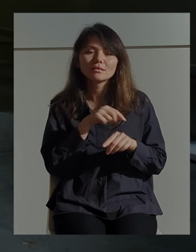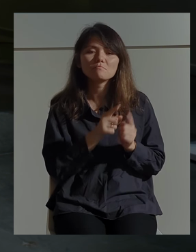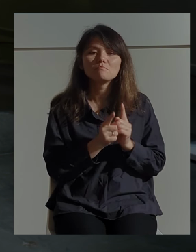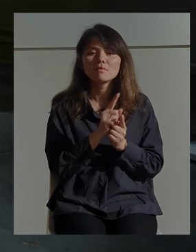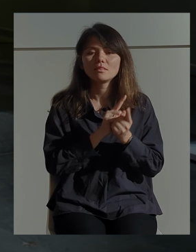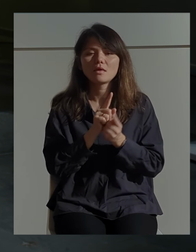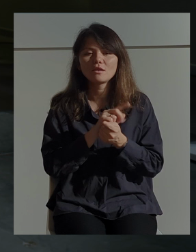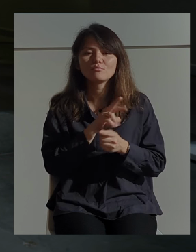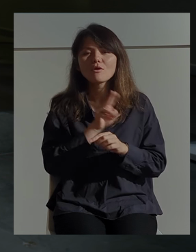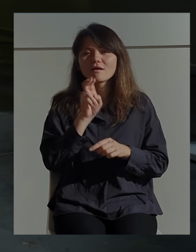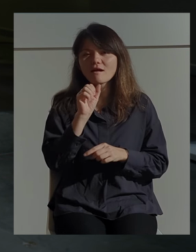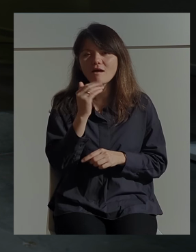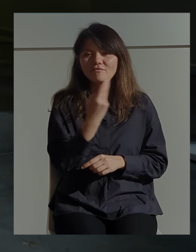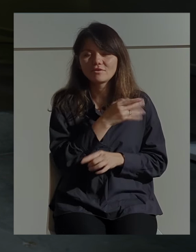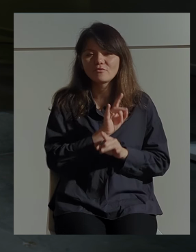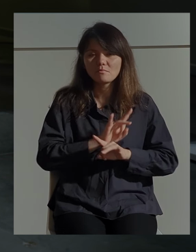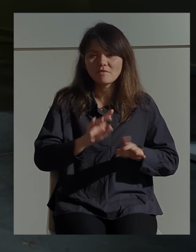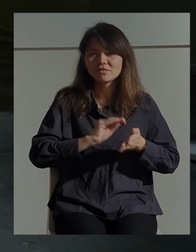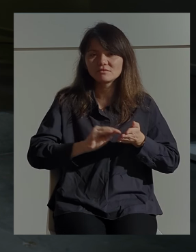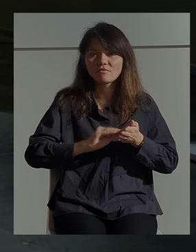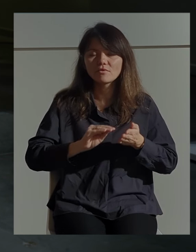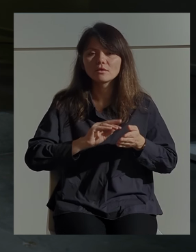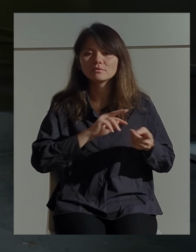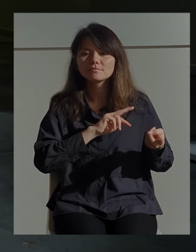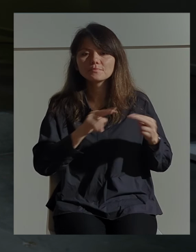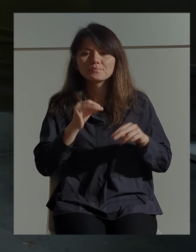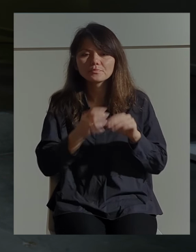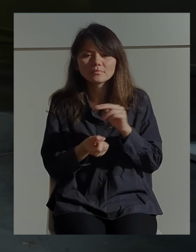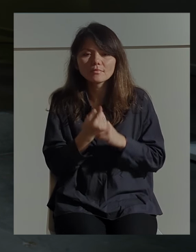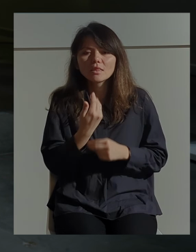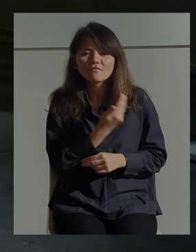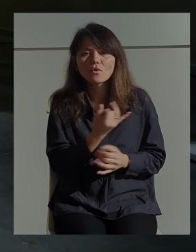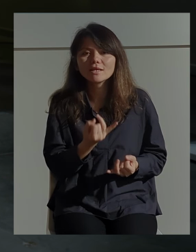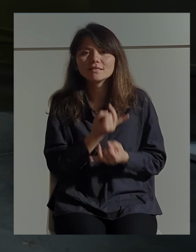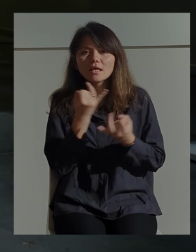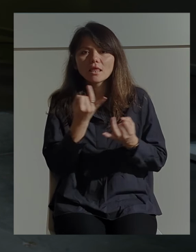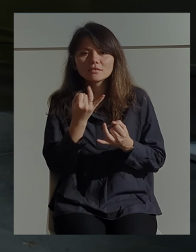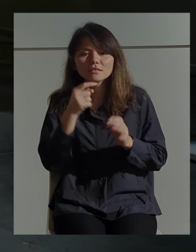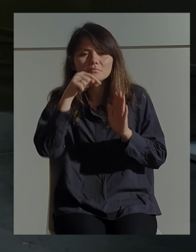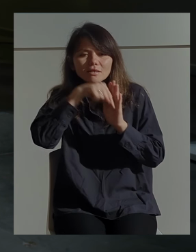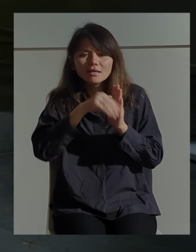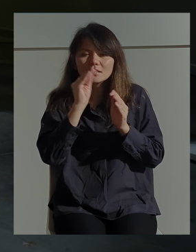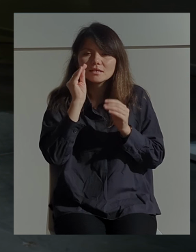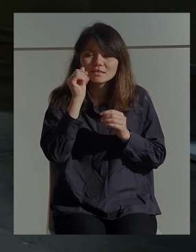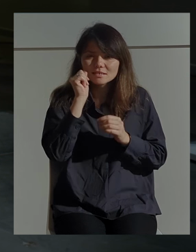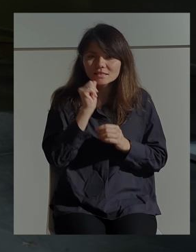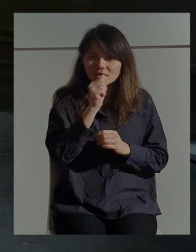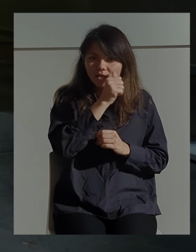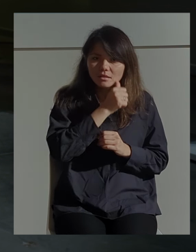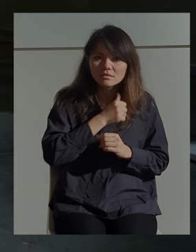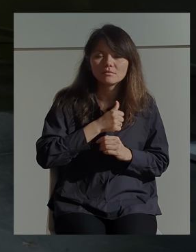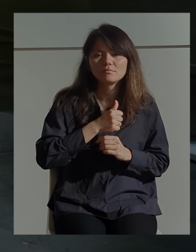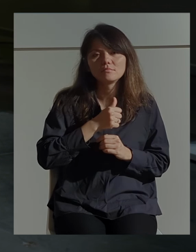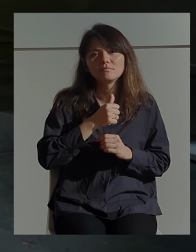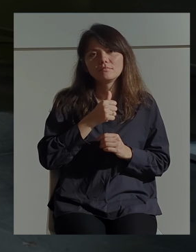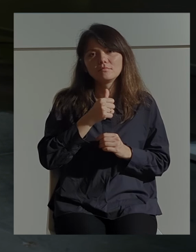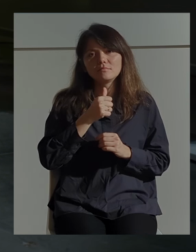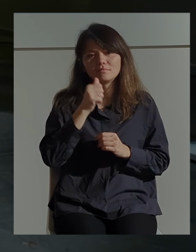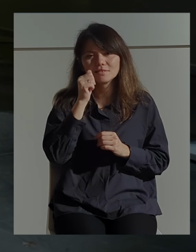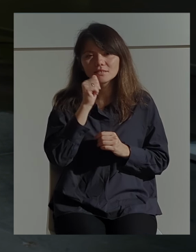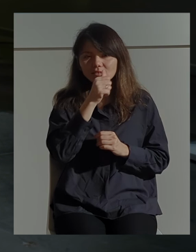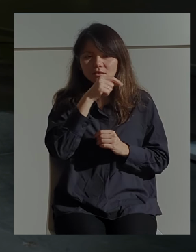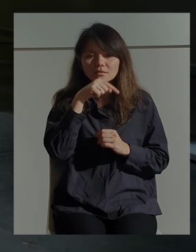искусстве повествования Кафки порождается главным образом его интересом к этим скрытым структурам